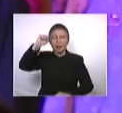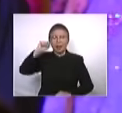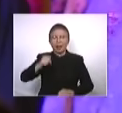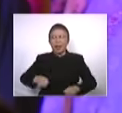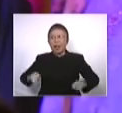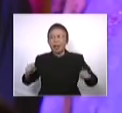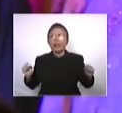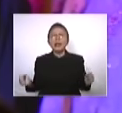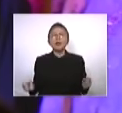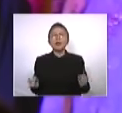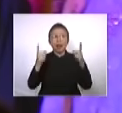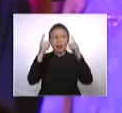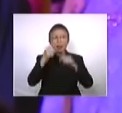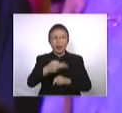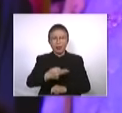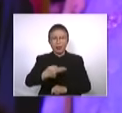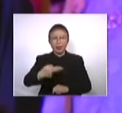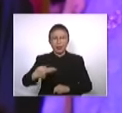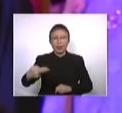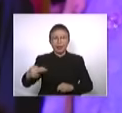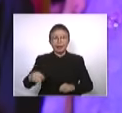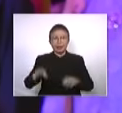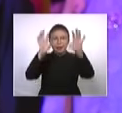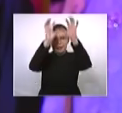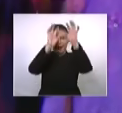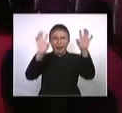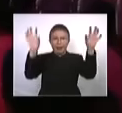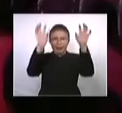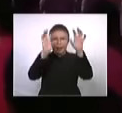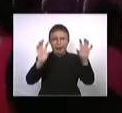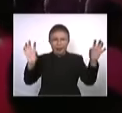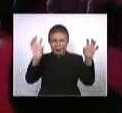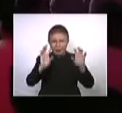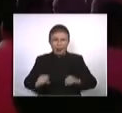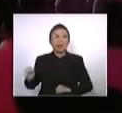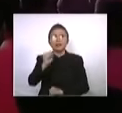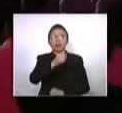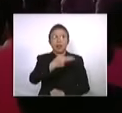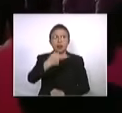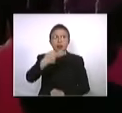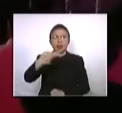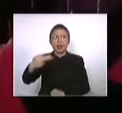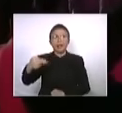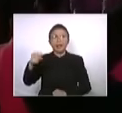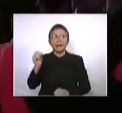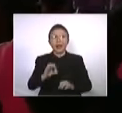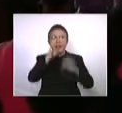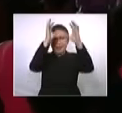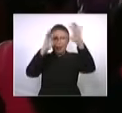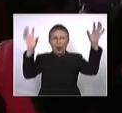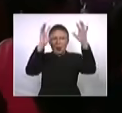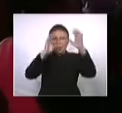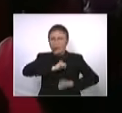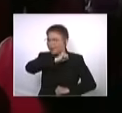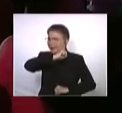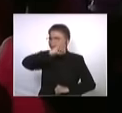gak engak gak perlu begitu mendalam kira-kira begitu tapi karena ee debat itu ee orang akan ada ekspektansi Anda